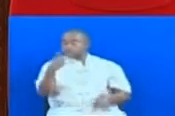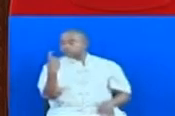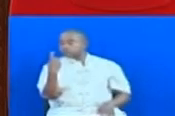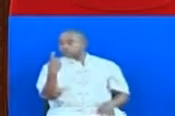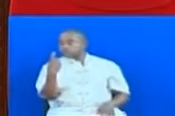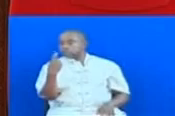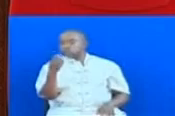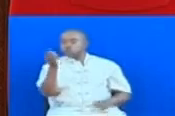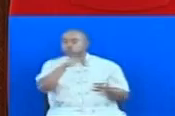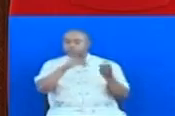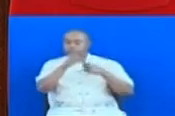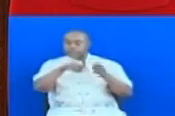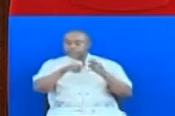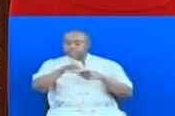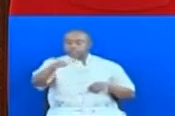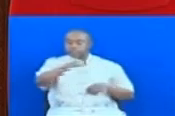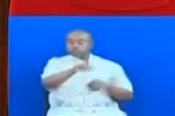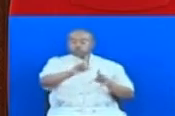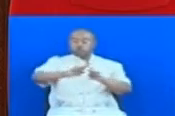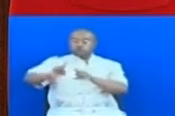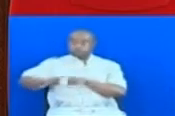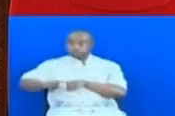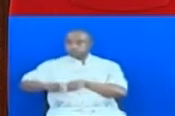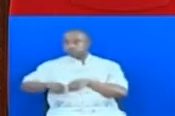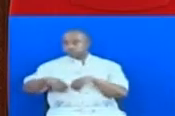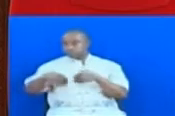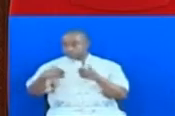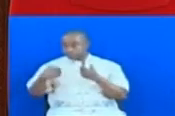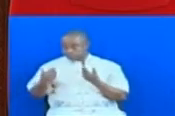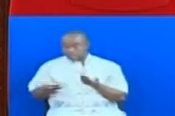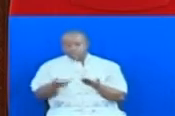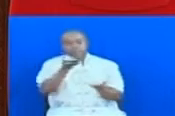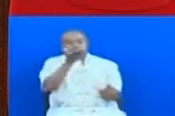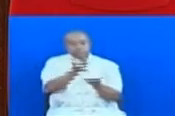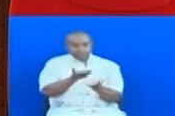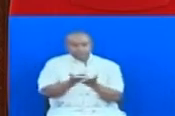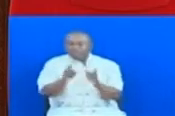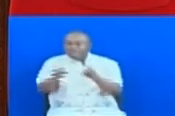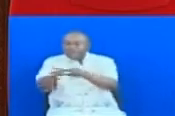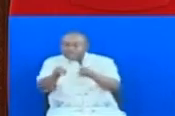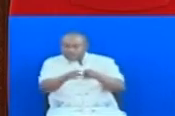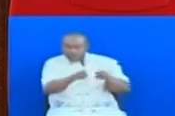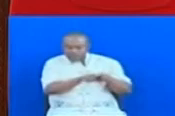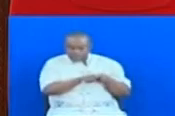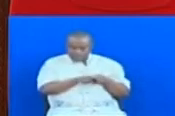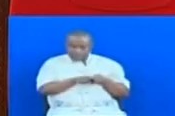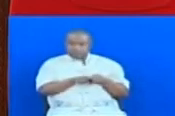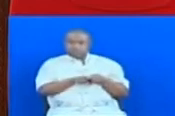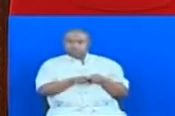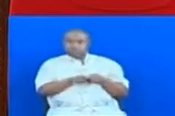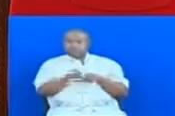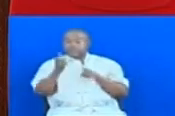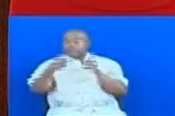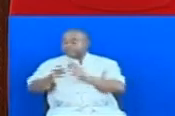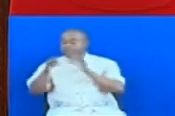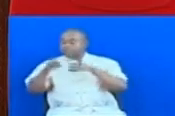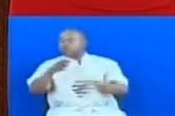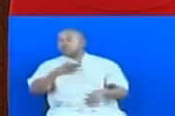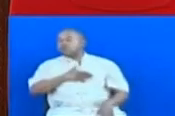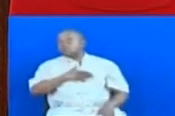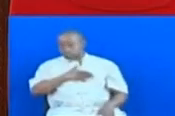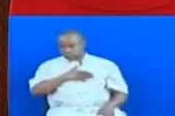maeneo tofauti. Mapendekezo yao yamefanana kabisa na hoja ambazo kamati yangu ilileta,